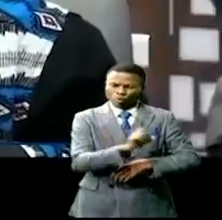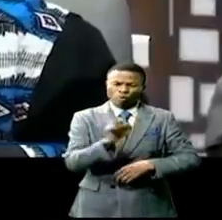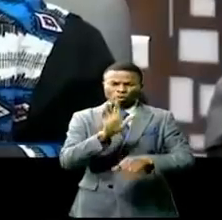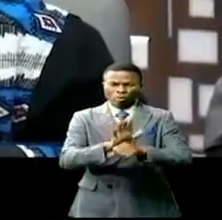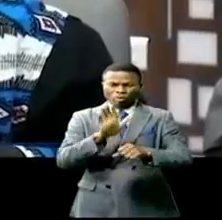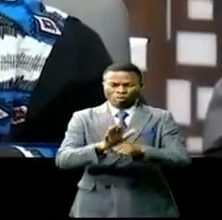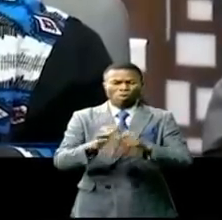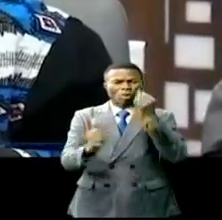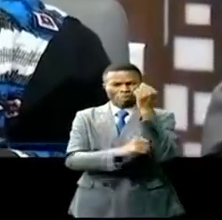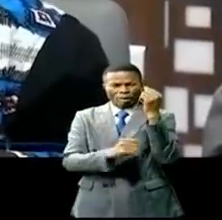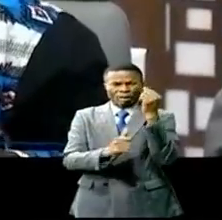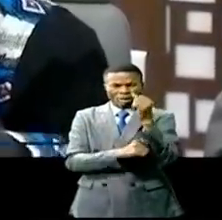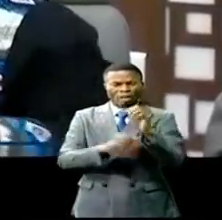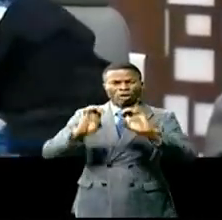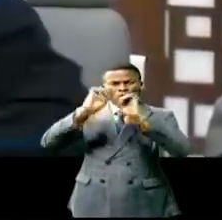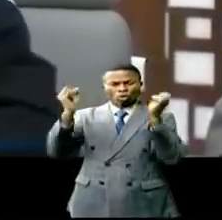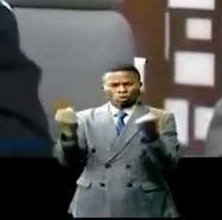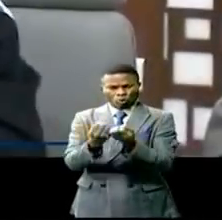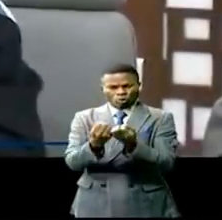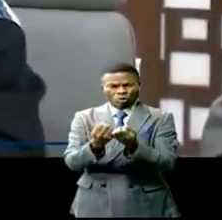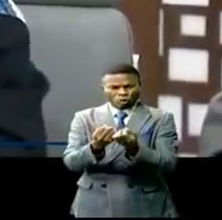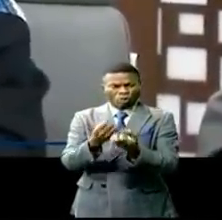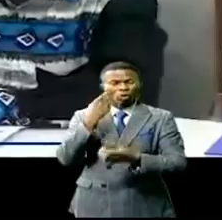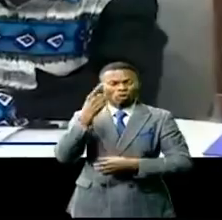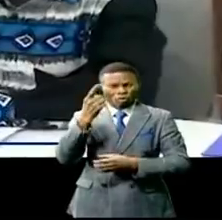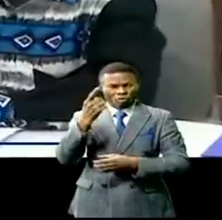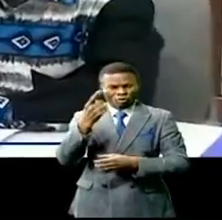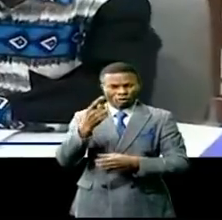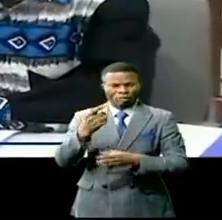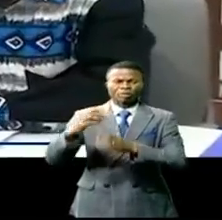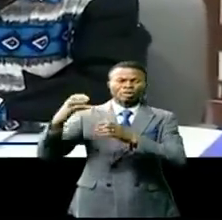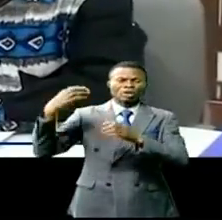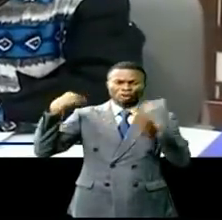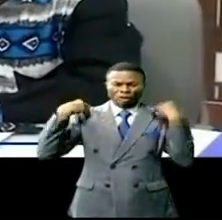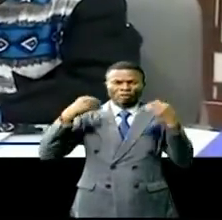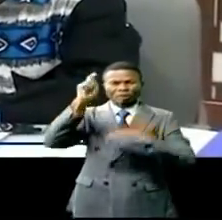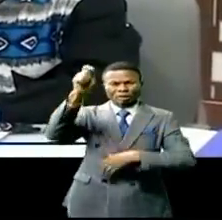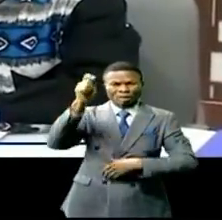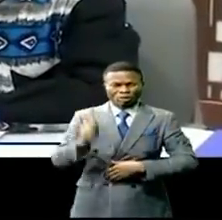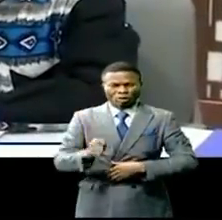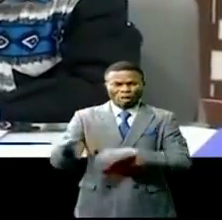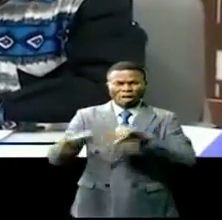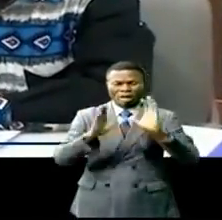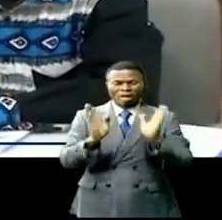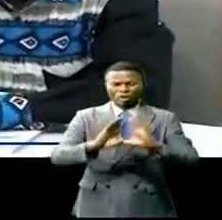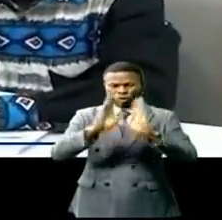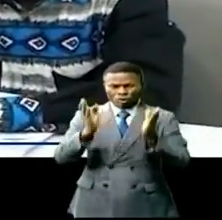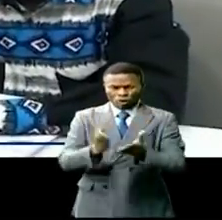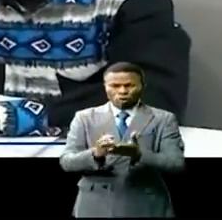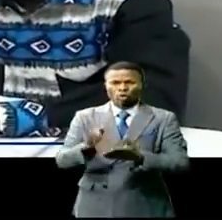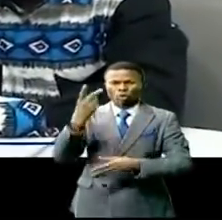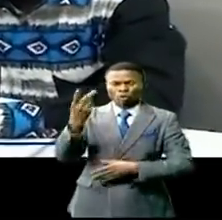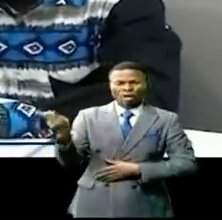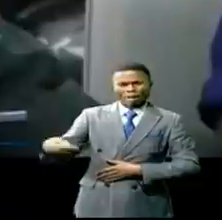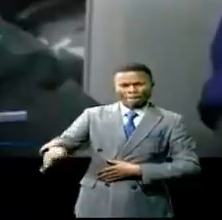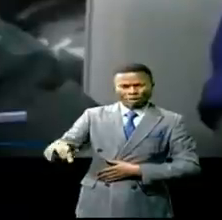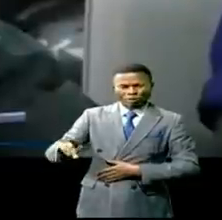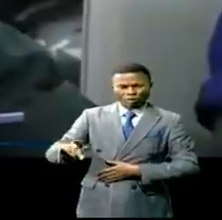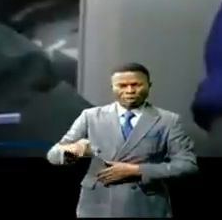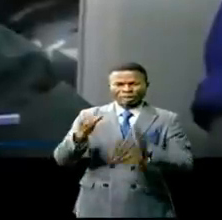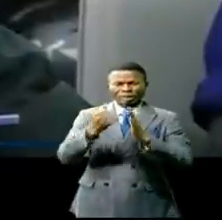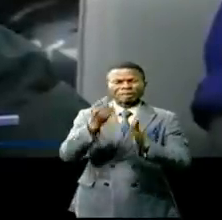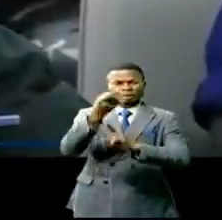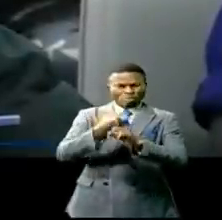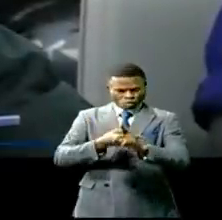délégués des couches sociales voire les hauts responsables militaires animateur de cet état de siège qui date de six mois